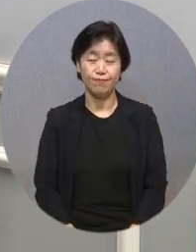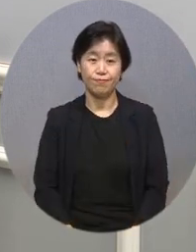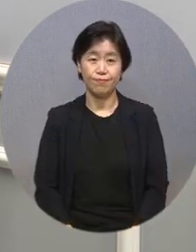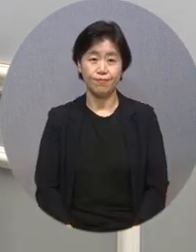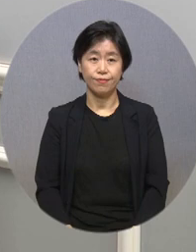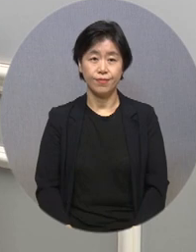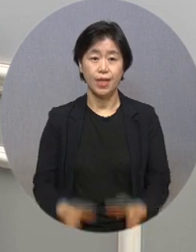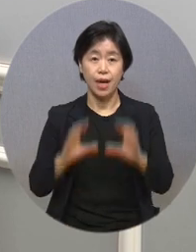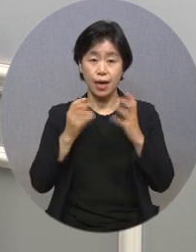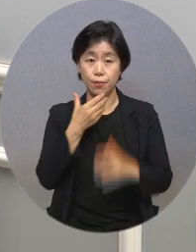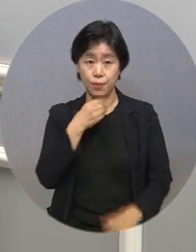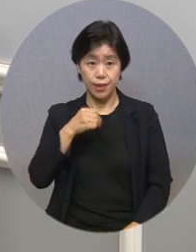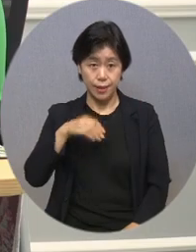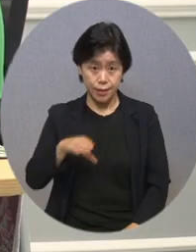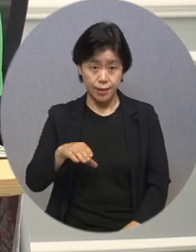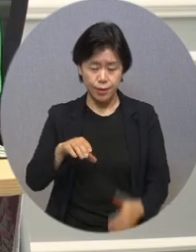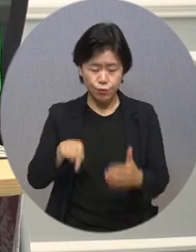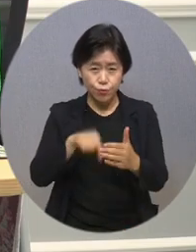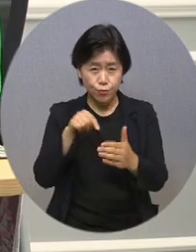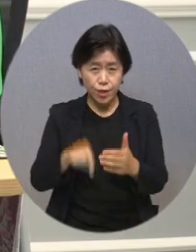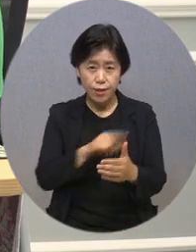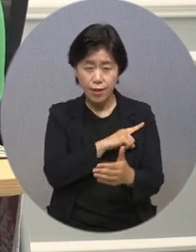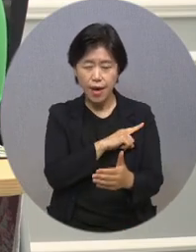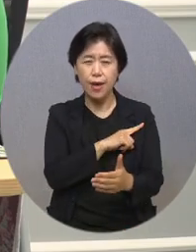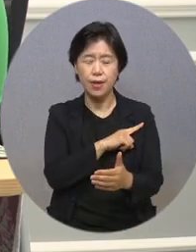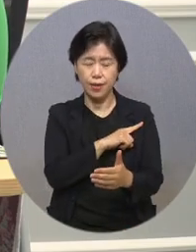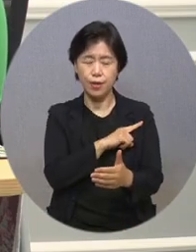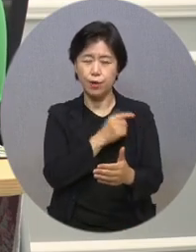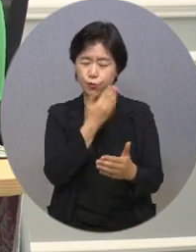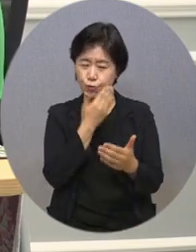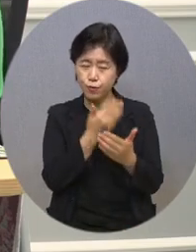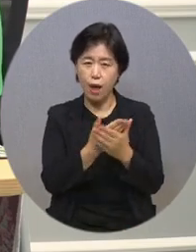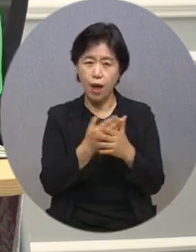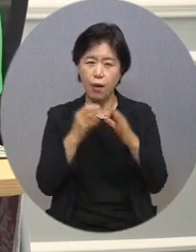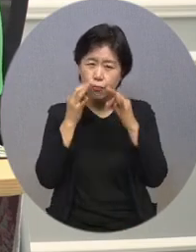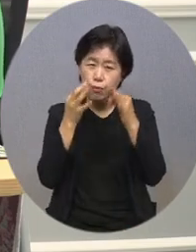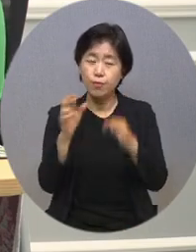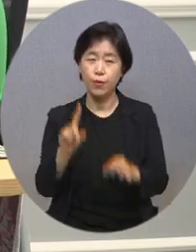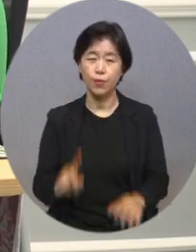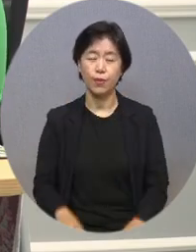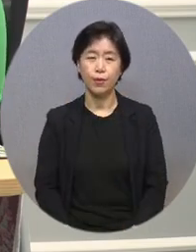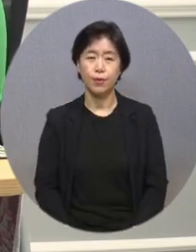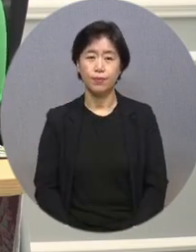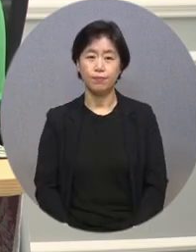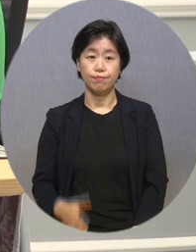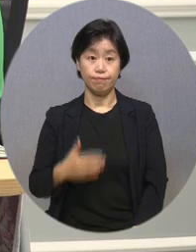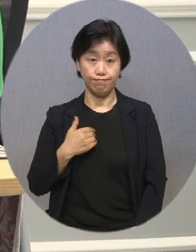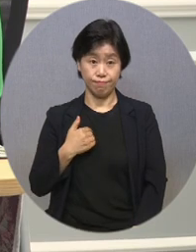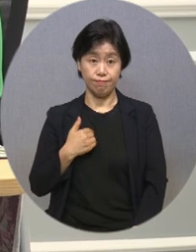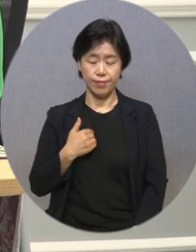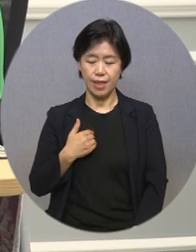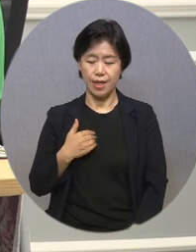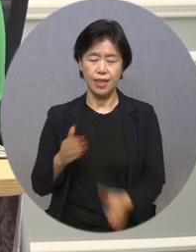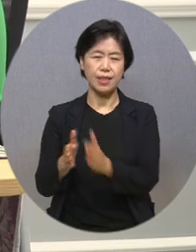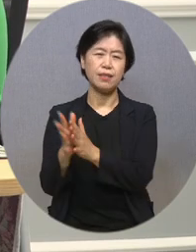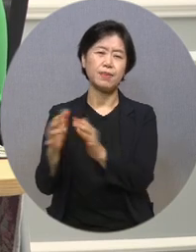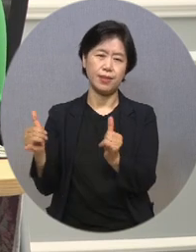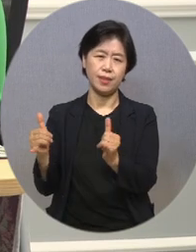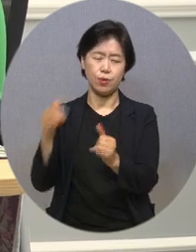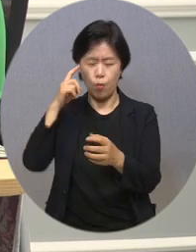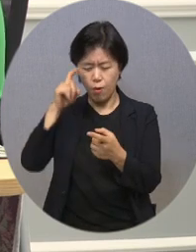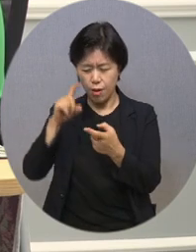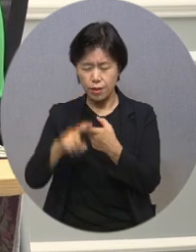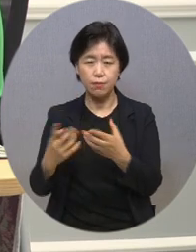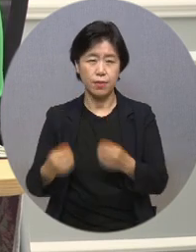가장 큰 문제점에 대해서 노력할 부분 어떤 부분이 또 있을까요? 저는 시민들의 관심이라고 생각을 해요. 관심.